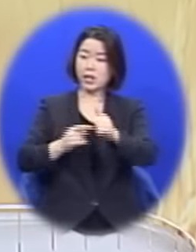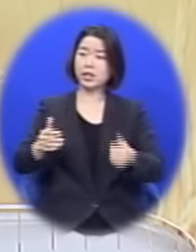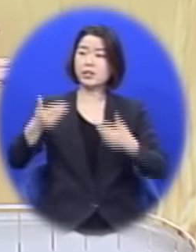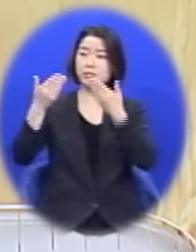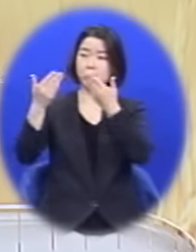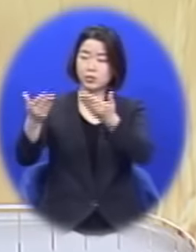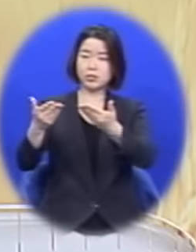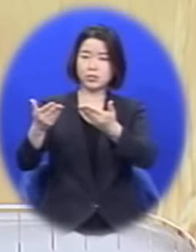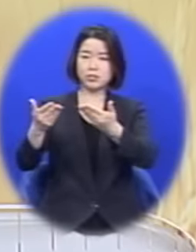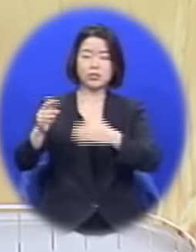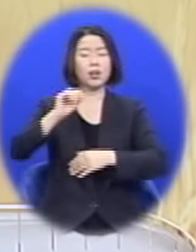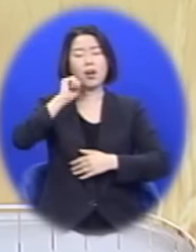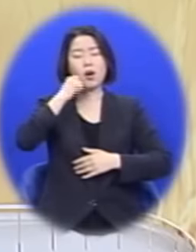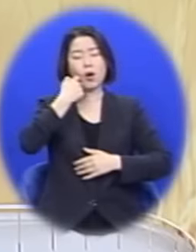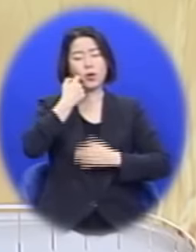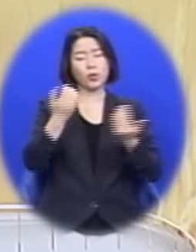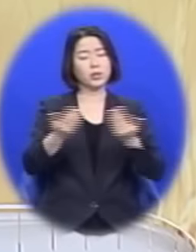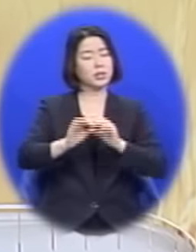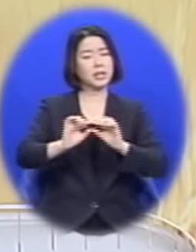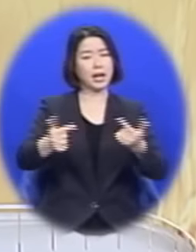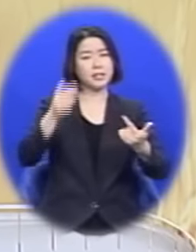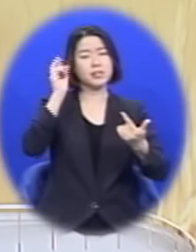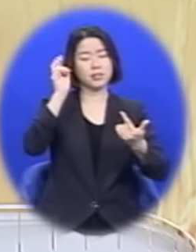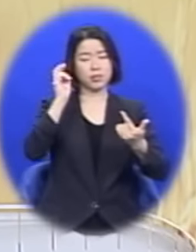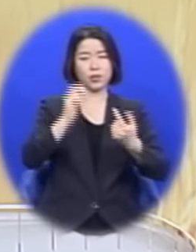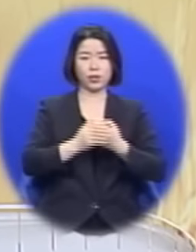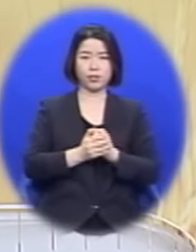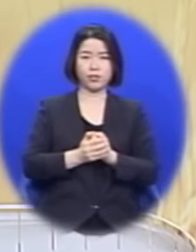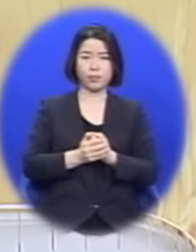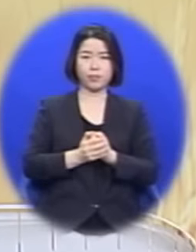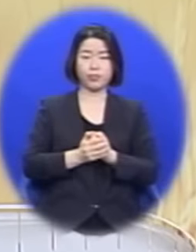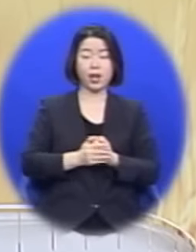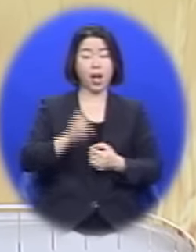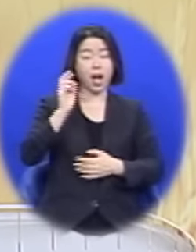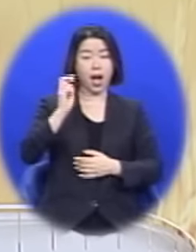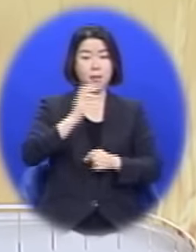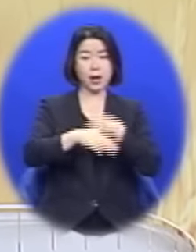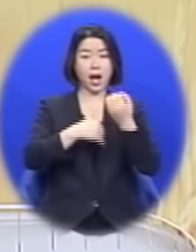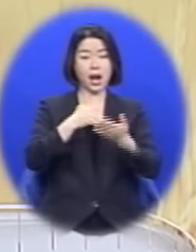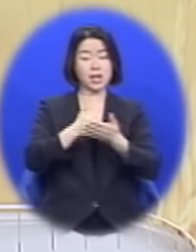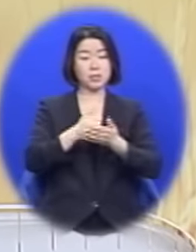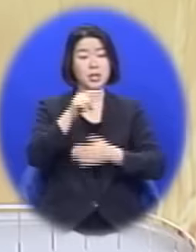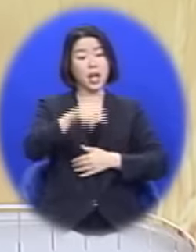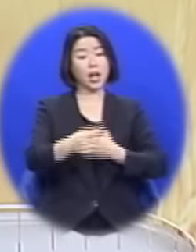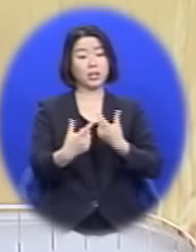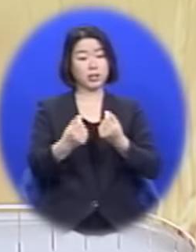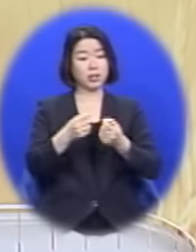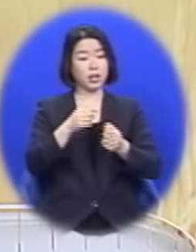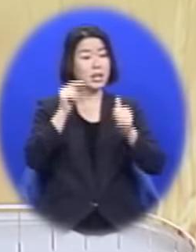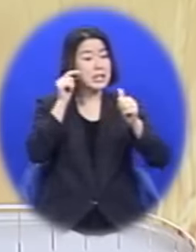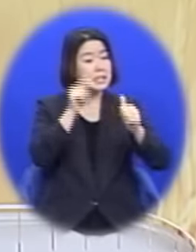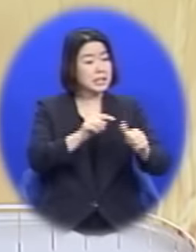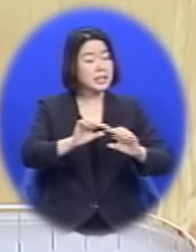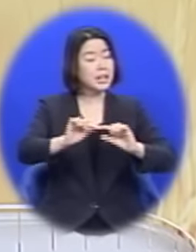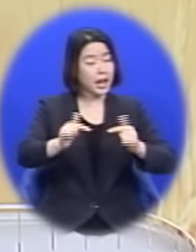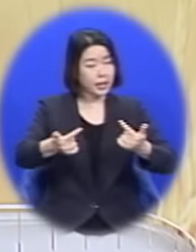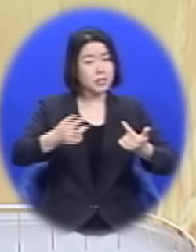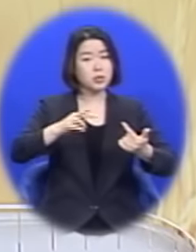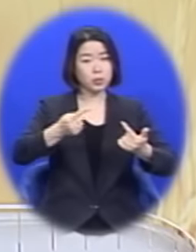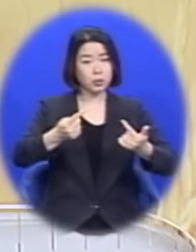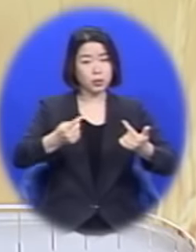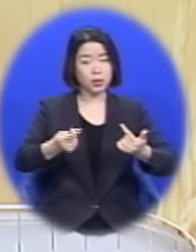아마 그들에게 그렇게 어려운 일이 아니었을 겁니다. 아마 하나님이 그렇게 하라고 말을 안 해도 그들은 했을지도